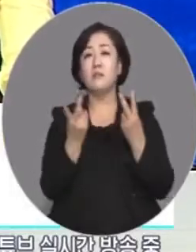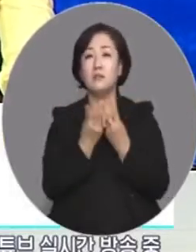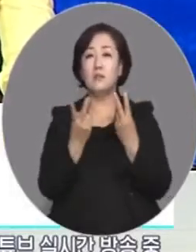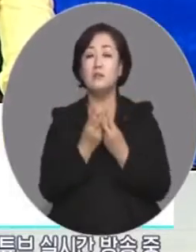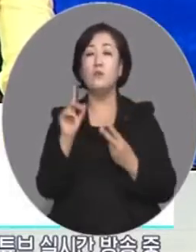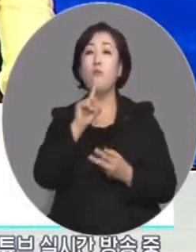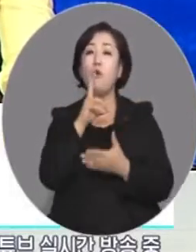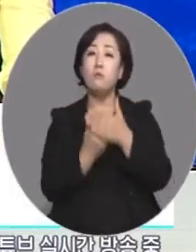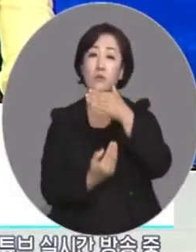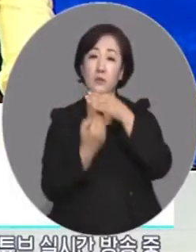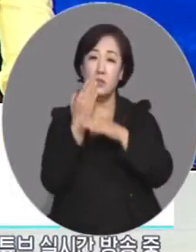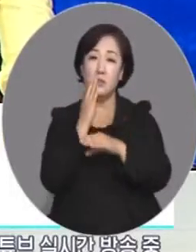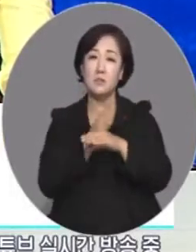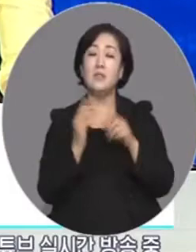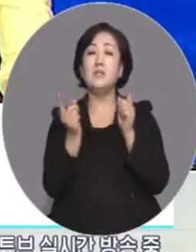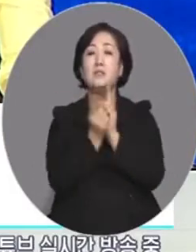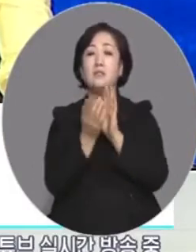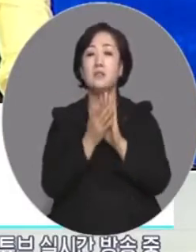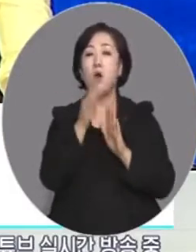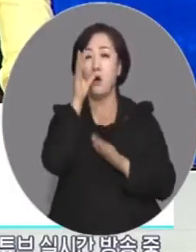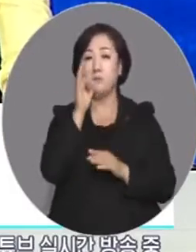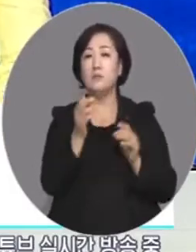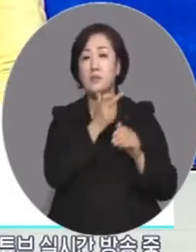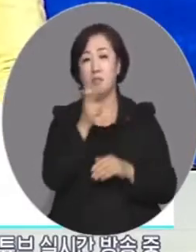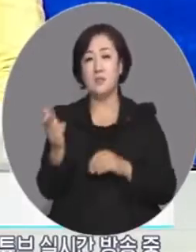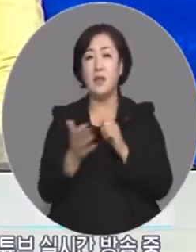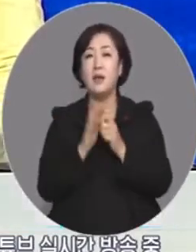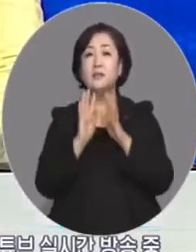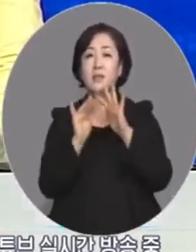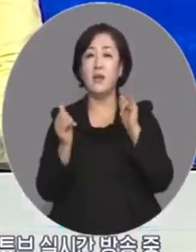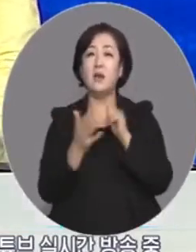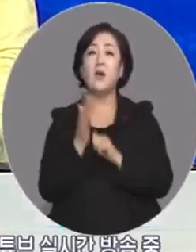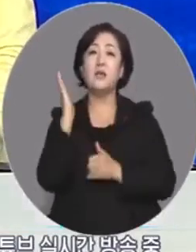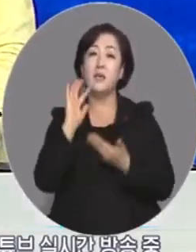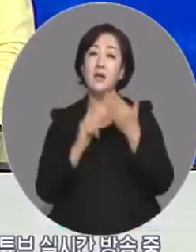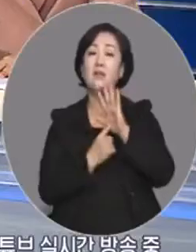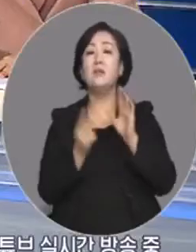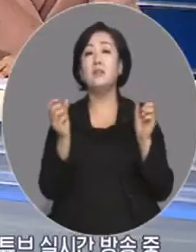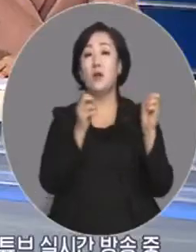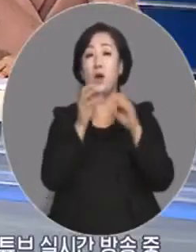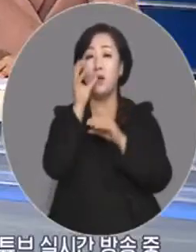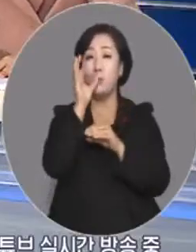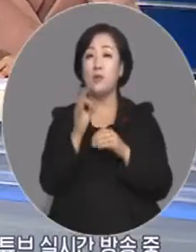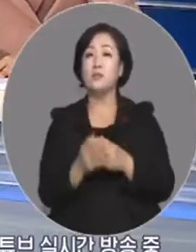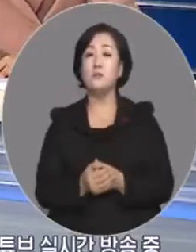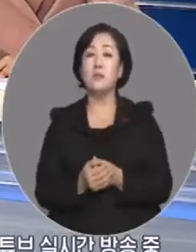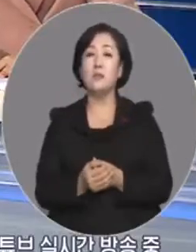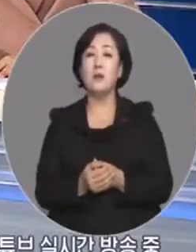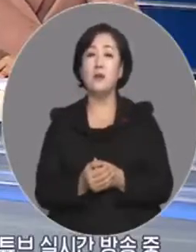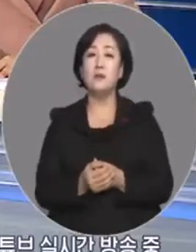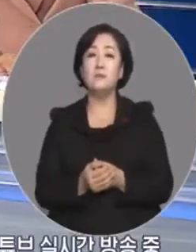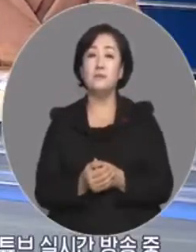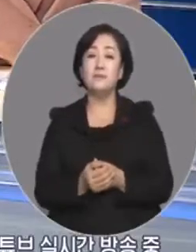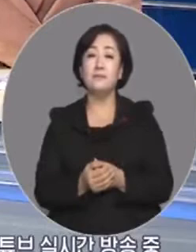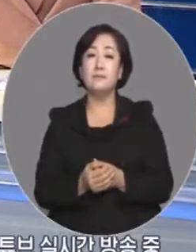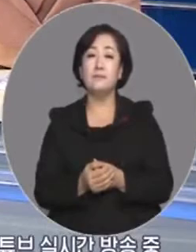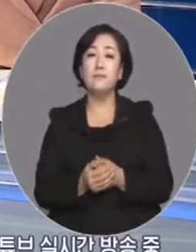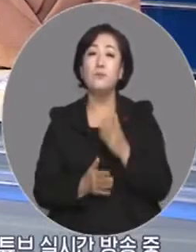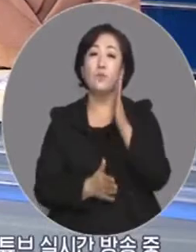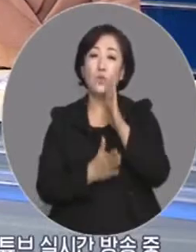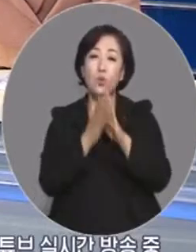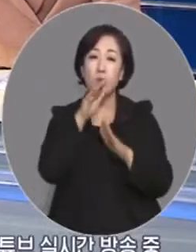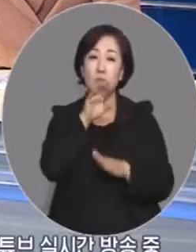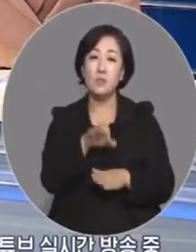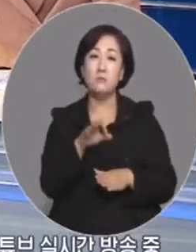무엇이 문제인지 직접 취재를 했던 기자와 오늘 좀 더 이야기 나눠보겠습니다. 자, 배윤주 기자,